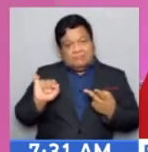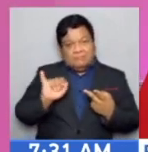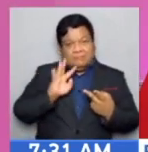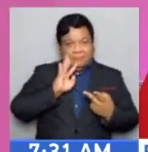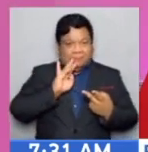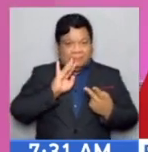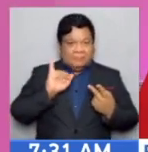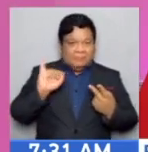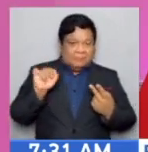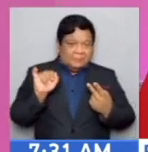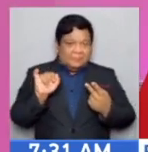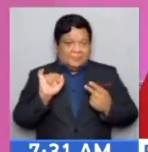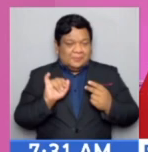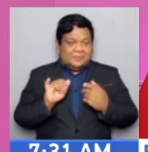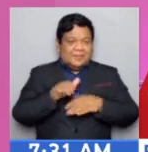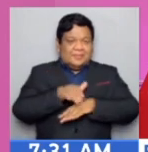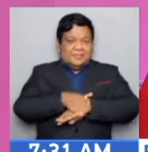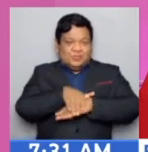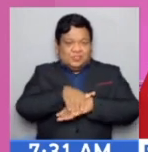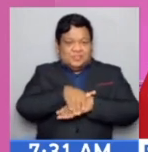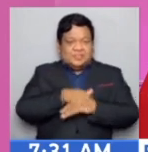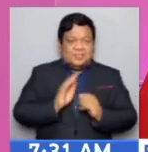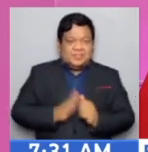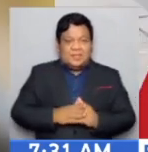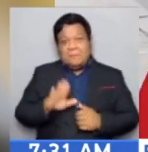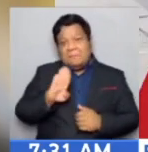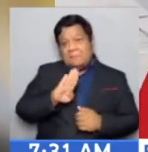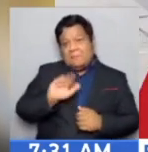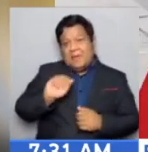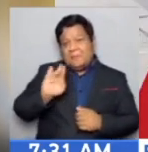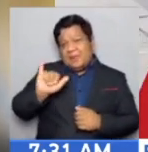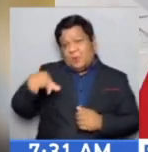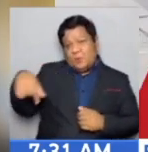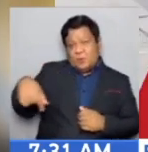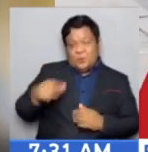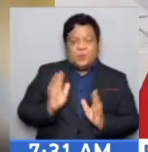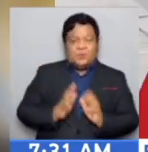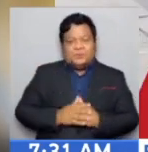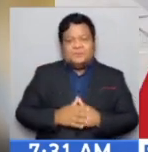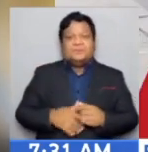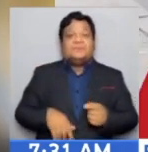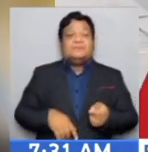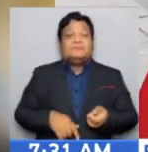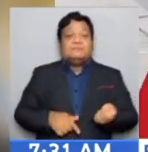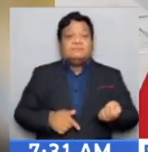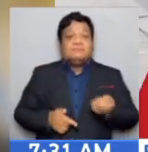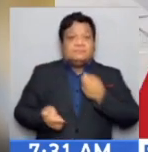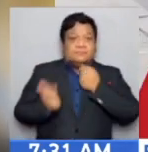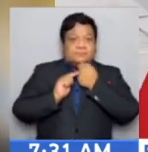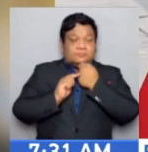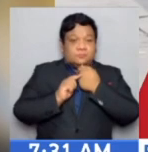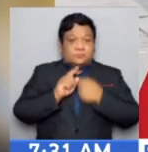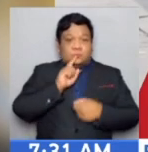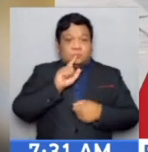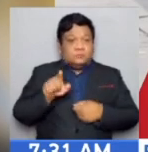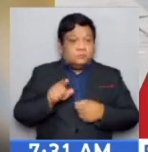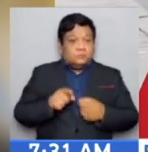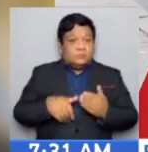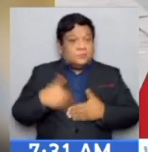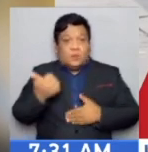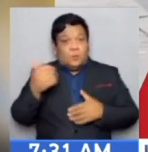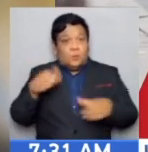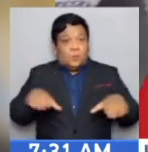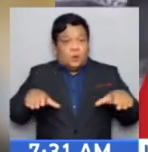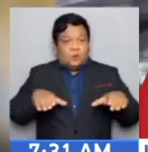some BBQ. At ang kanya raw side hustle, ang pagiging konyo, konduktor.